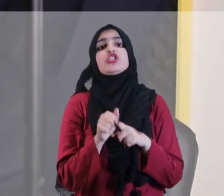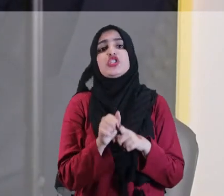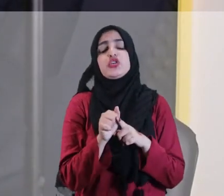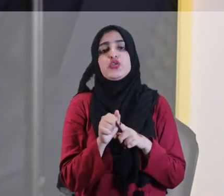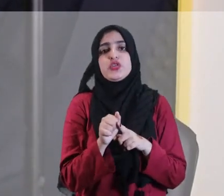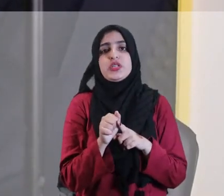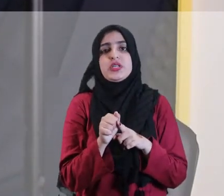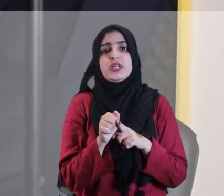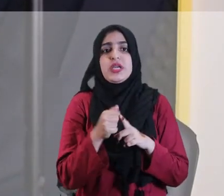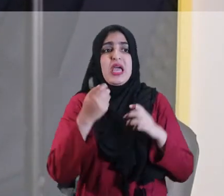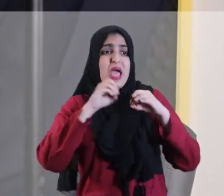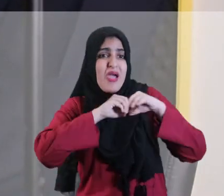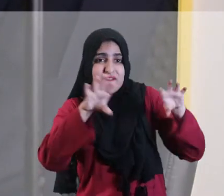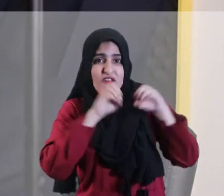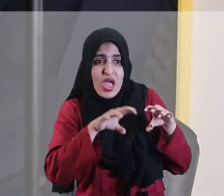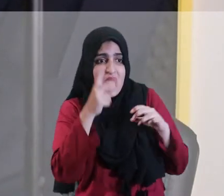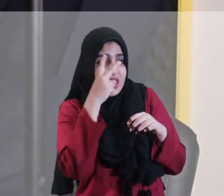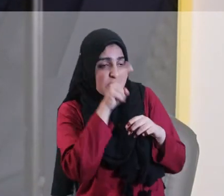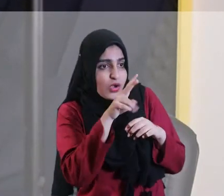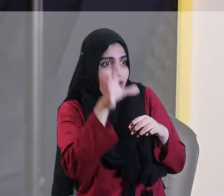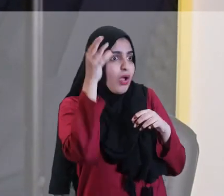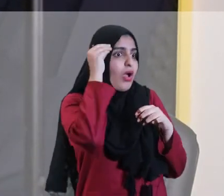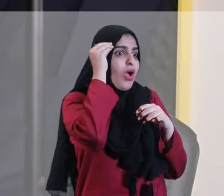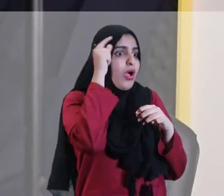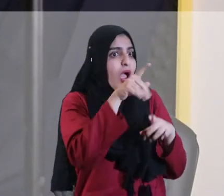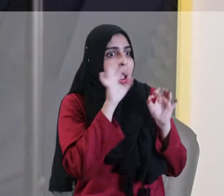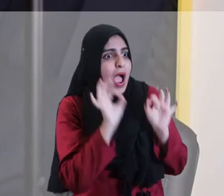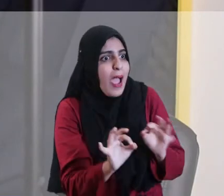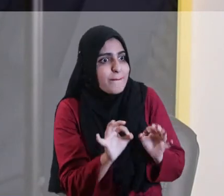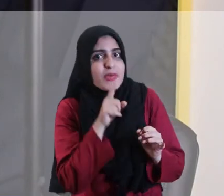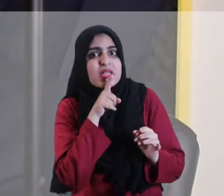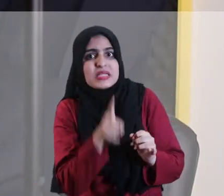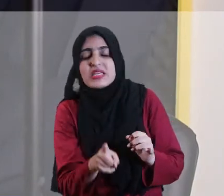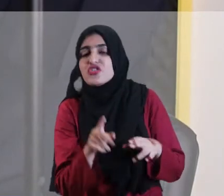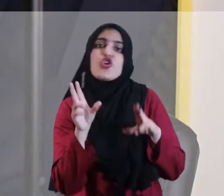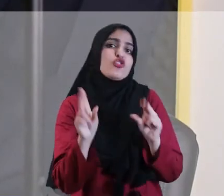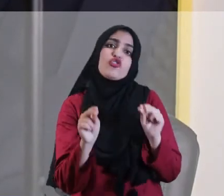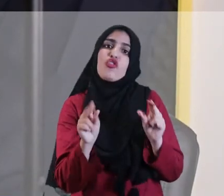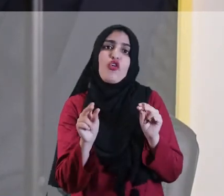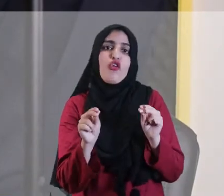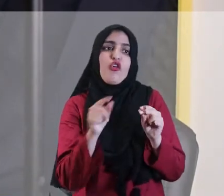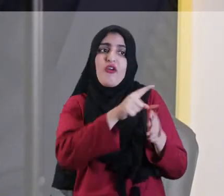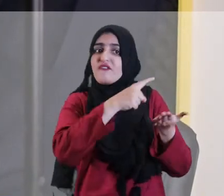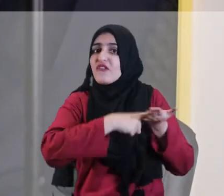इज नॉट थे ओनली थिंग र वे आफ लाइफ